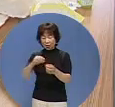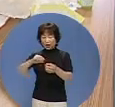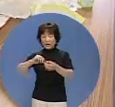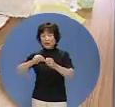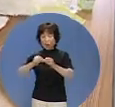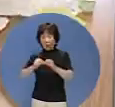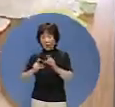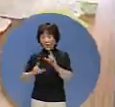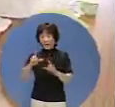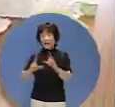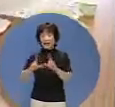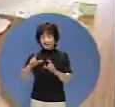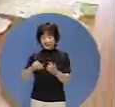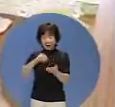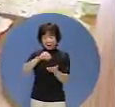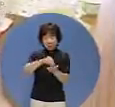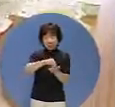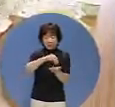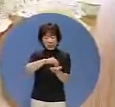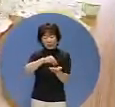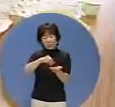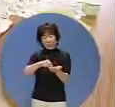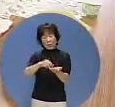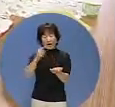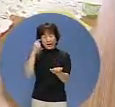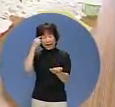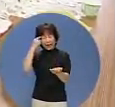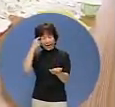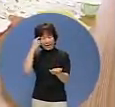配置することがポイントなのだそうです。